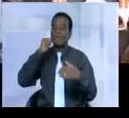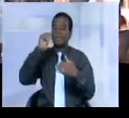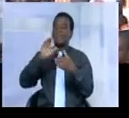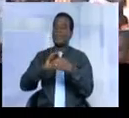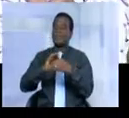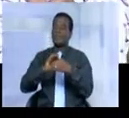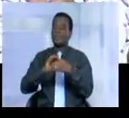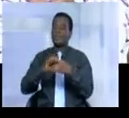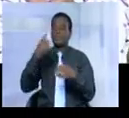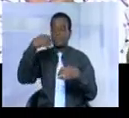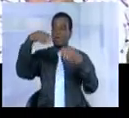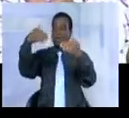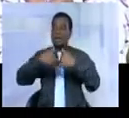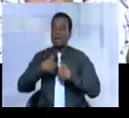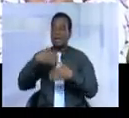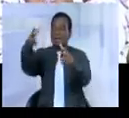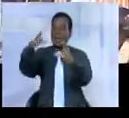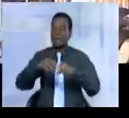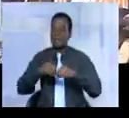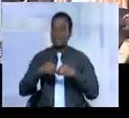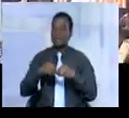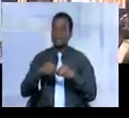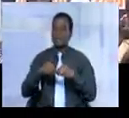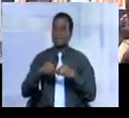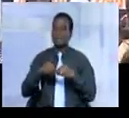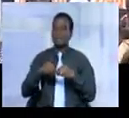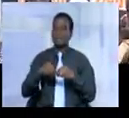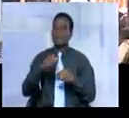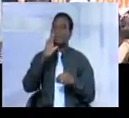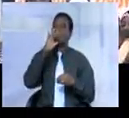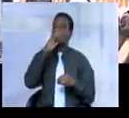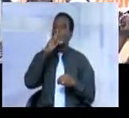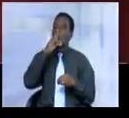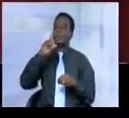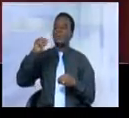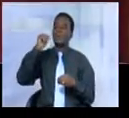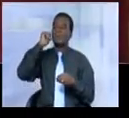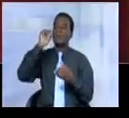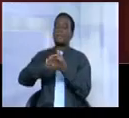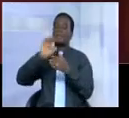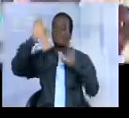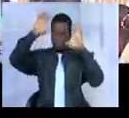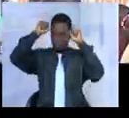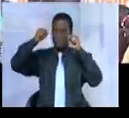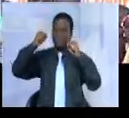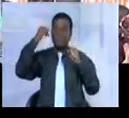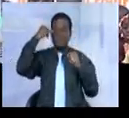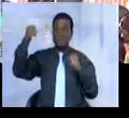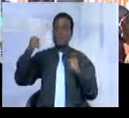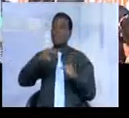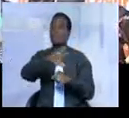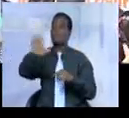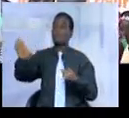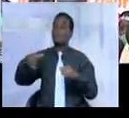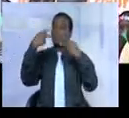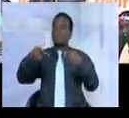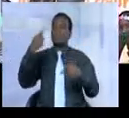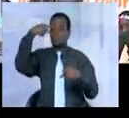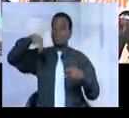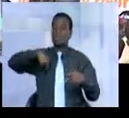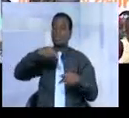avoir accepté d'effectuer ce déplacement. Madame la première dame, votre présence est pour nous